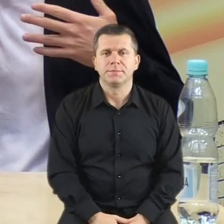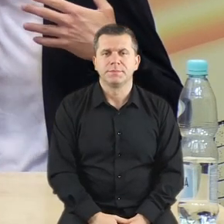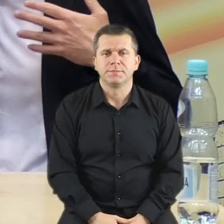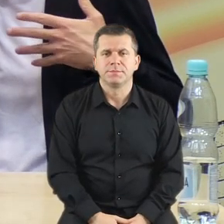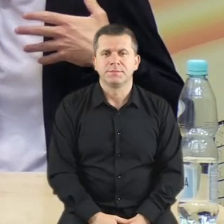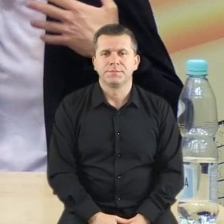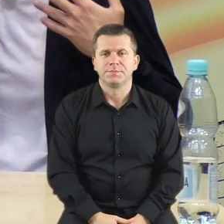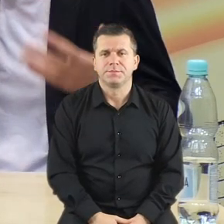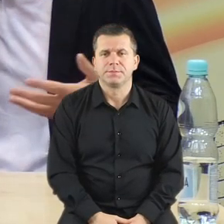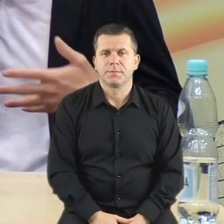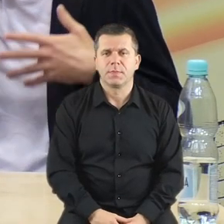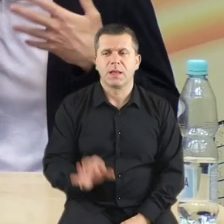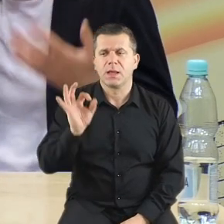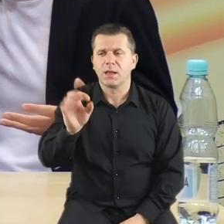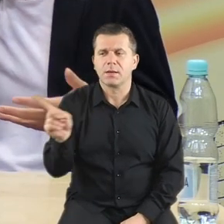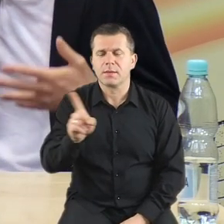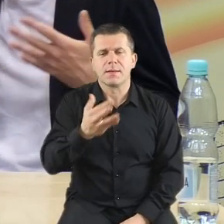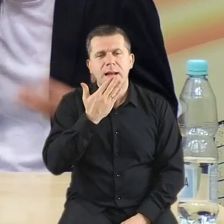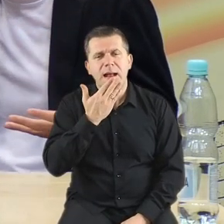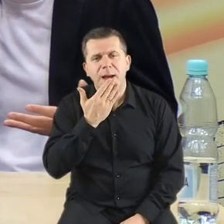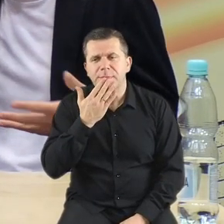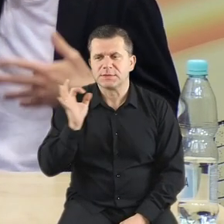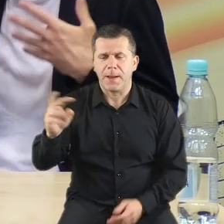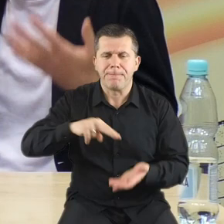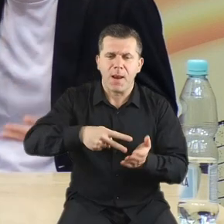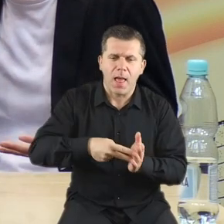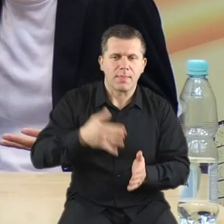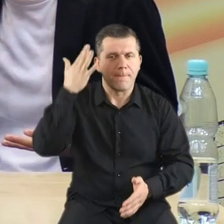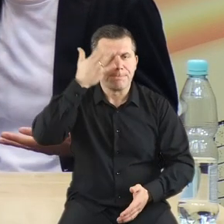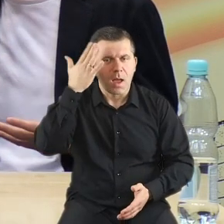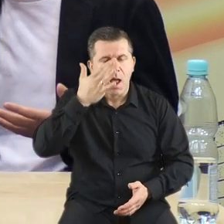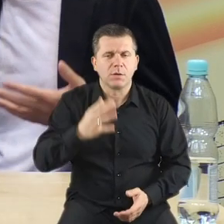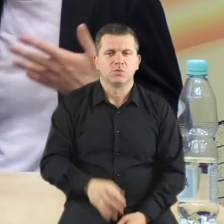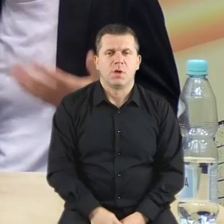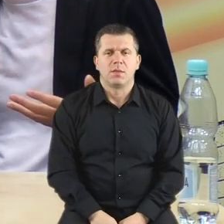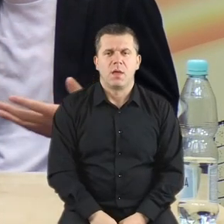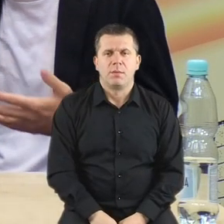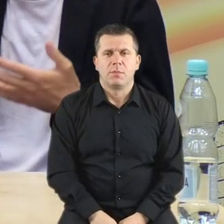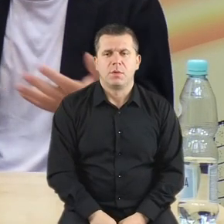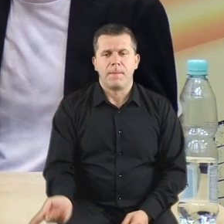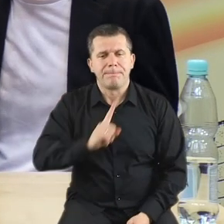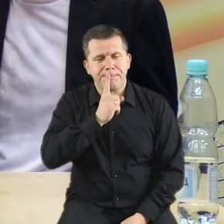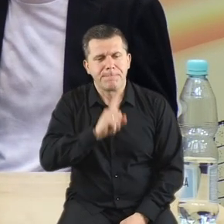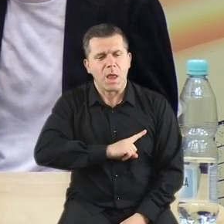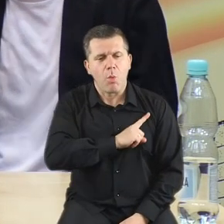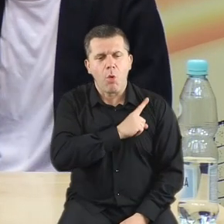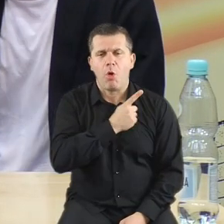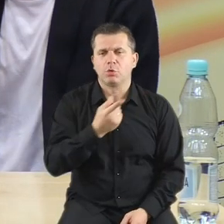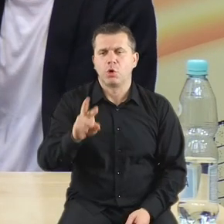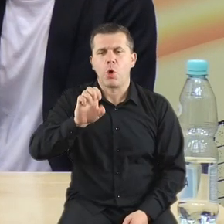właśnie z ich, tak jak pani mówiła, z ich ambicjami, planami, marzeniami, namiętnościami, miłościami, romansami.